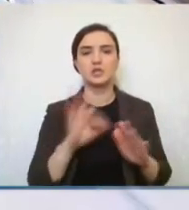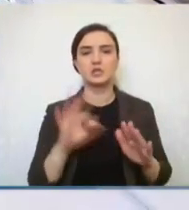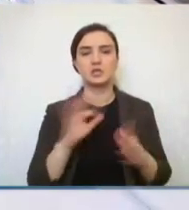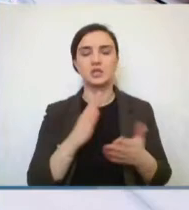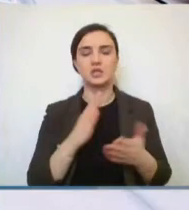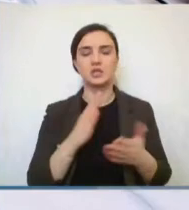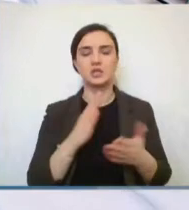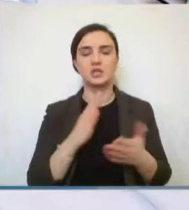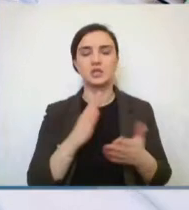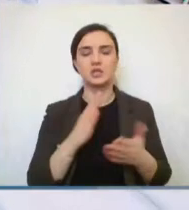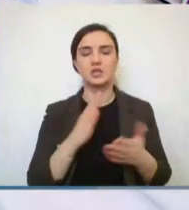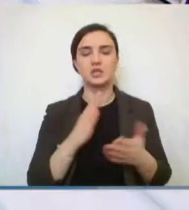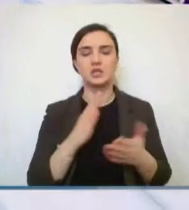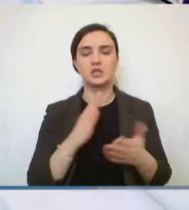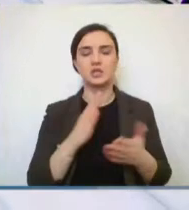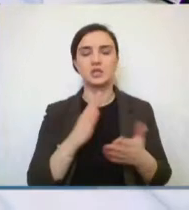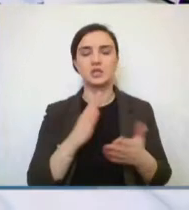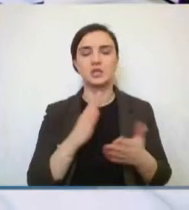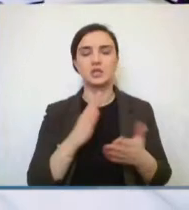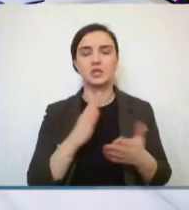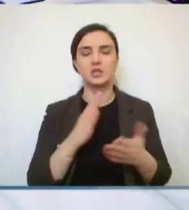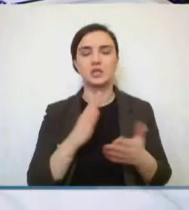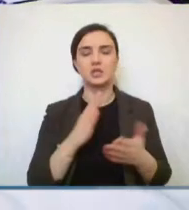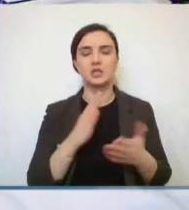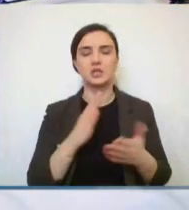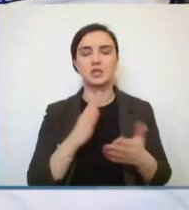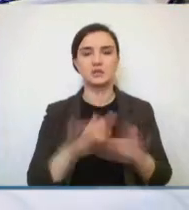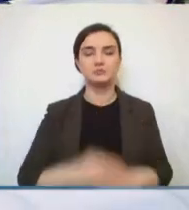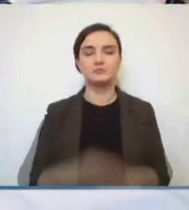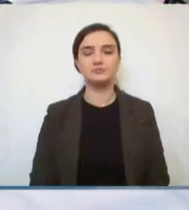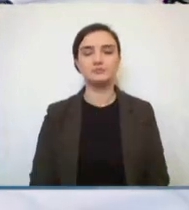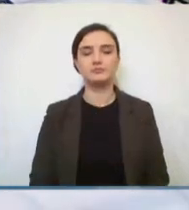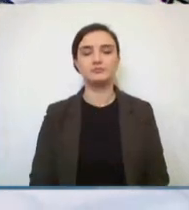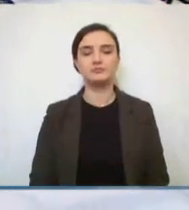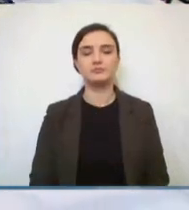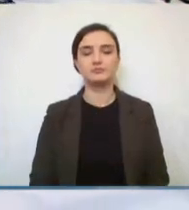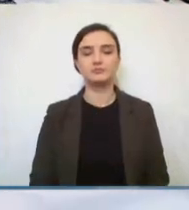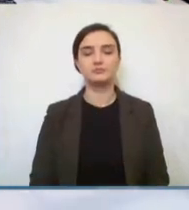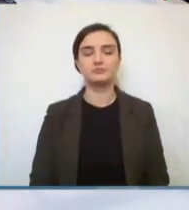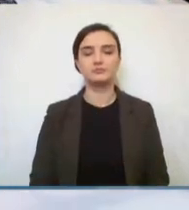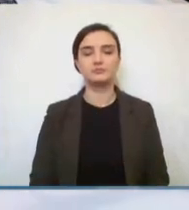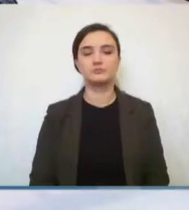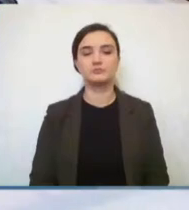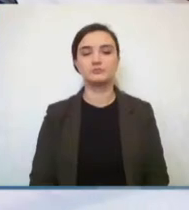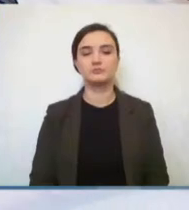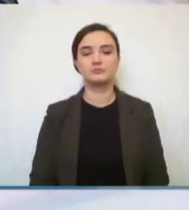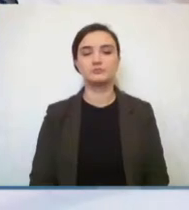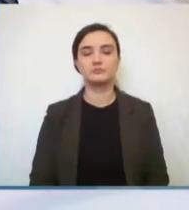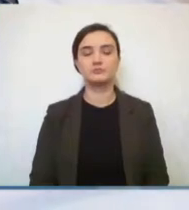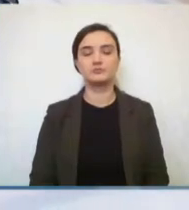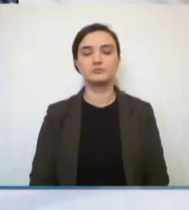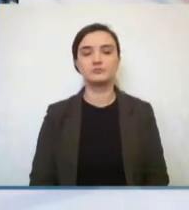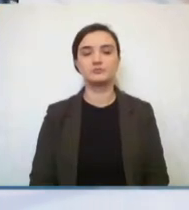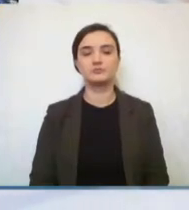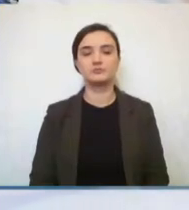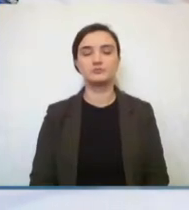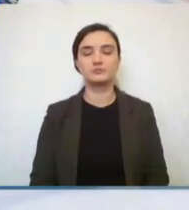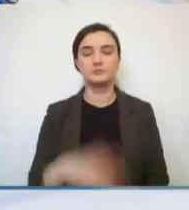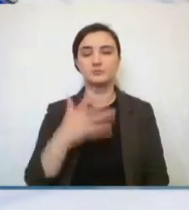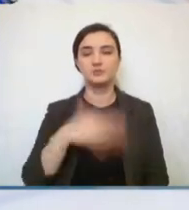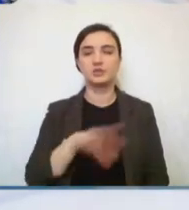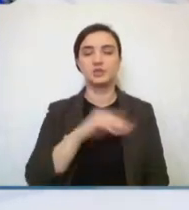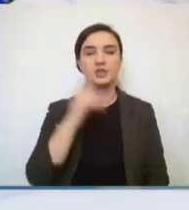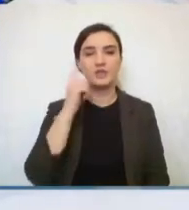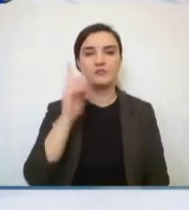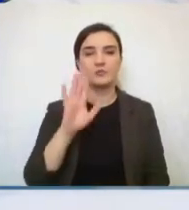როდესაც ფილმს უყურებთ, ჩვენ კი არ ვფიქრობთ ესე დამთავრდება თუ ისე დამთავრდება თუ